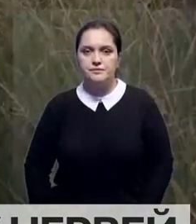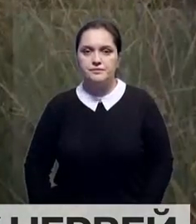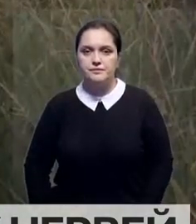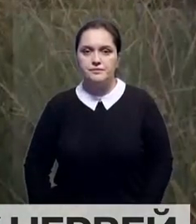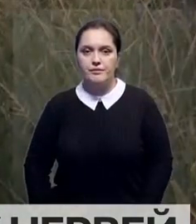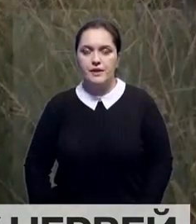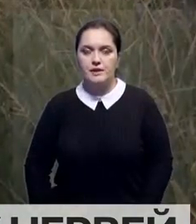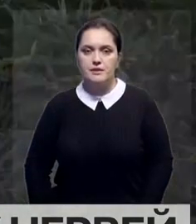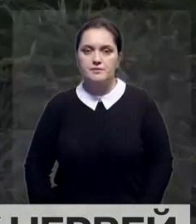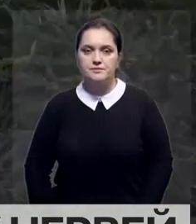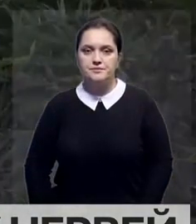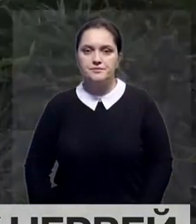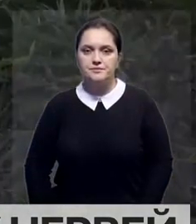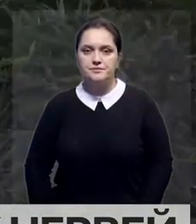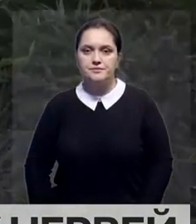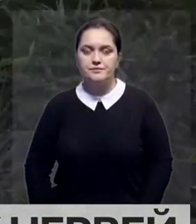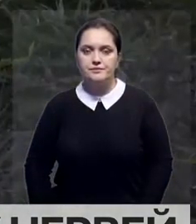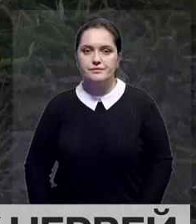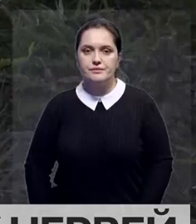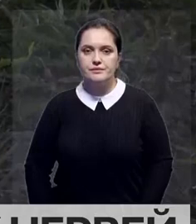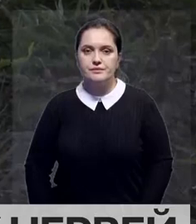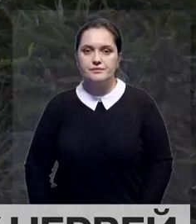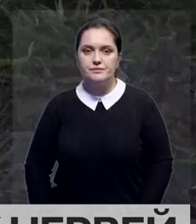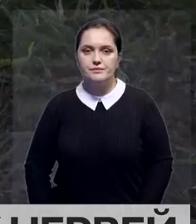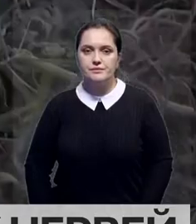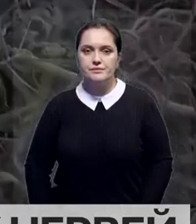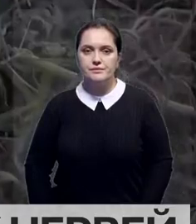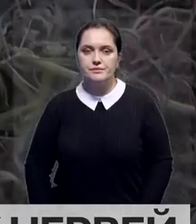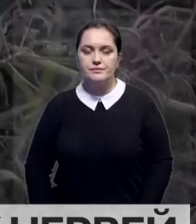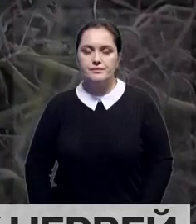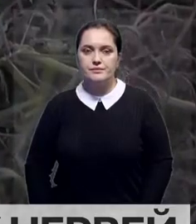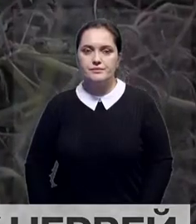Сулейманова, Аят Дусимбаев, Аманжол Жункешев, Алматинская область, Хабар-24.